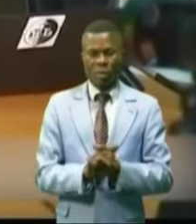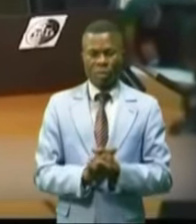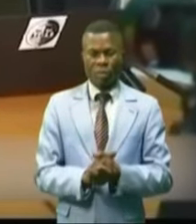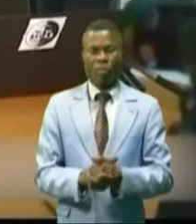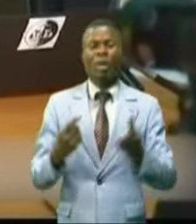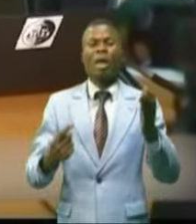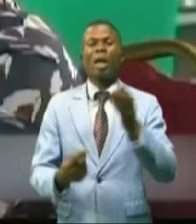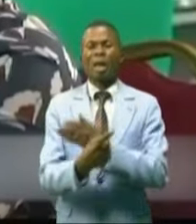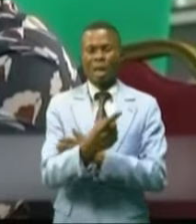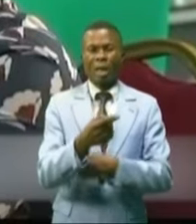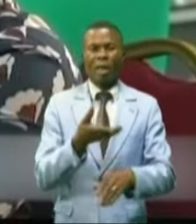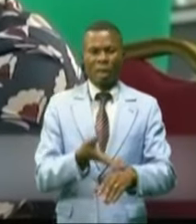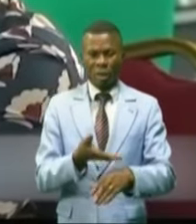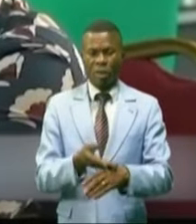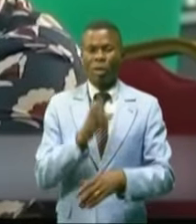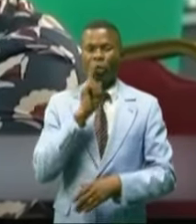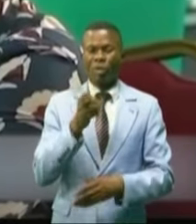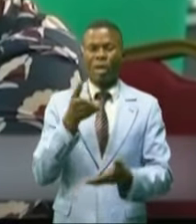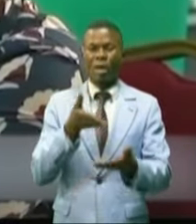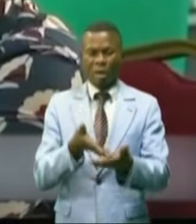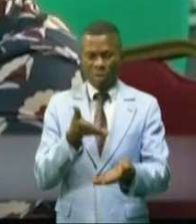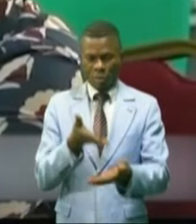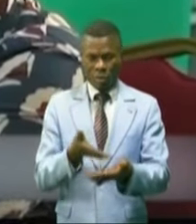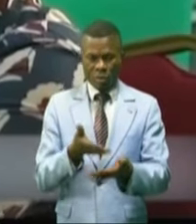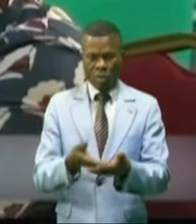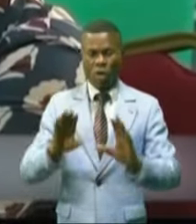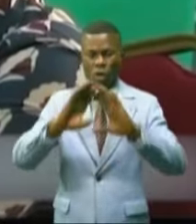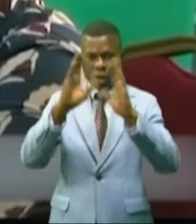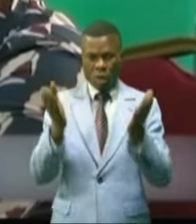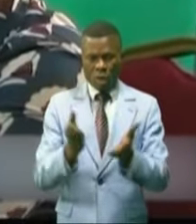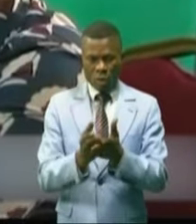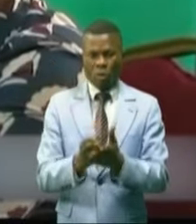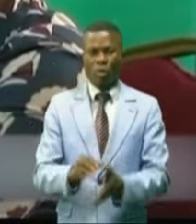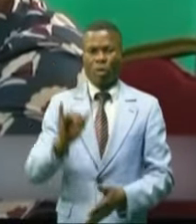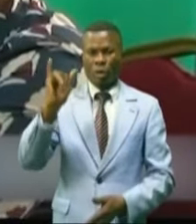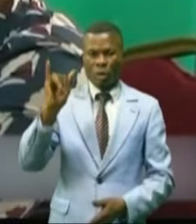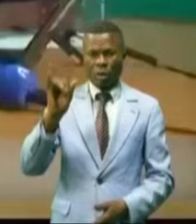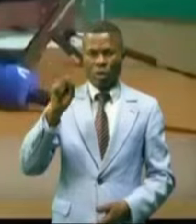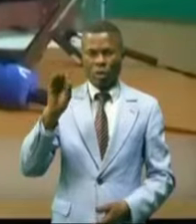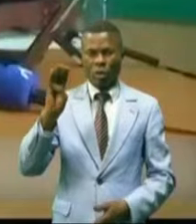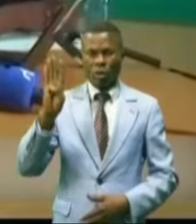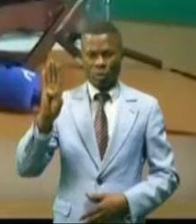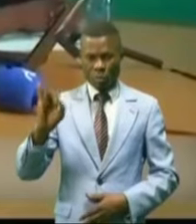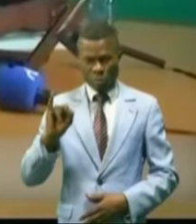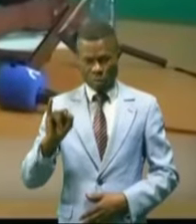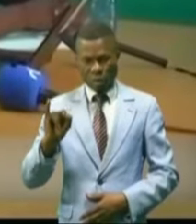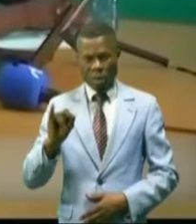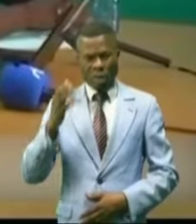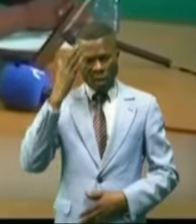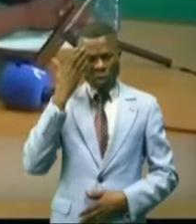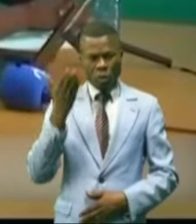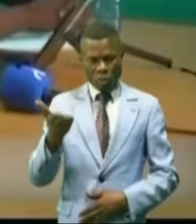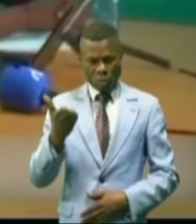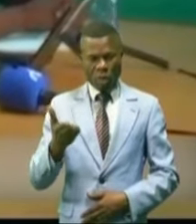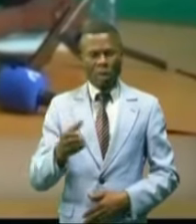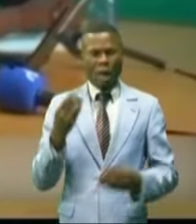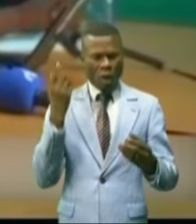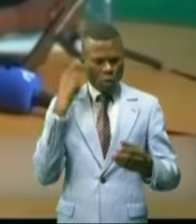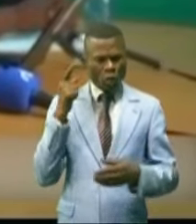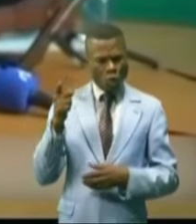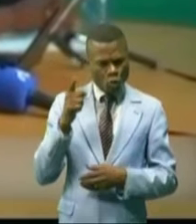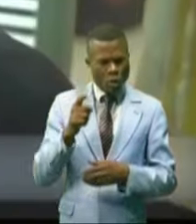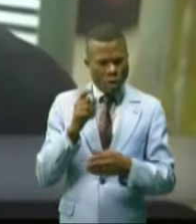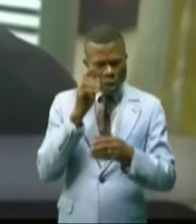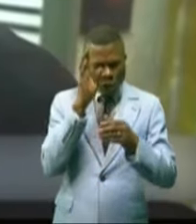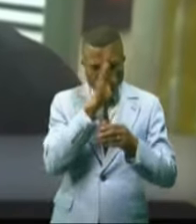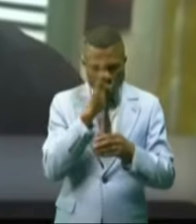allégations reprises également dans le mémorandum de la communauté Lombi, basée dans les secteurs de Barumbi et de Bakoulou en territoire de